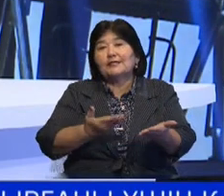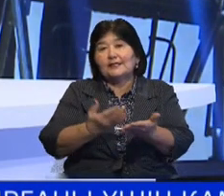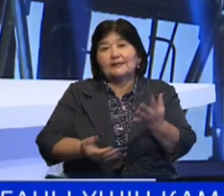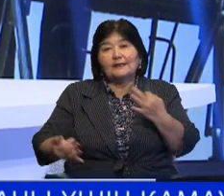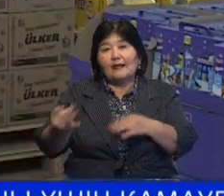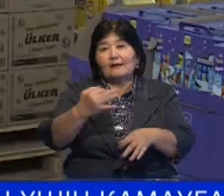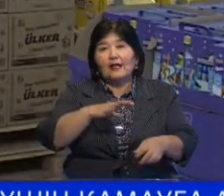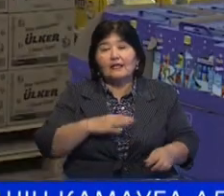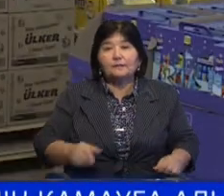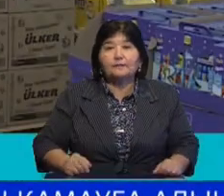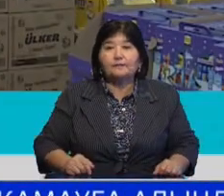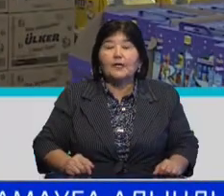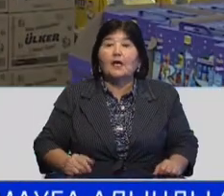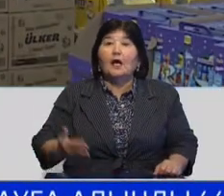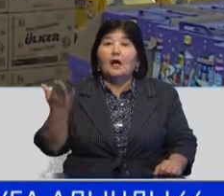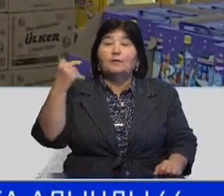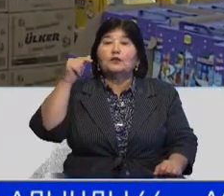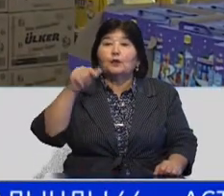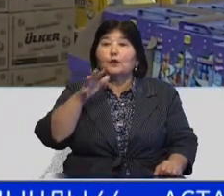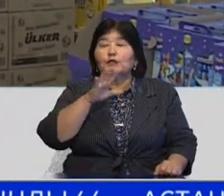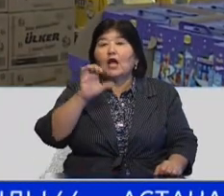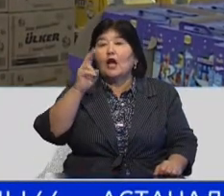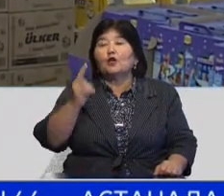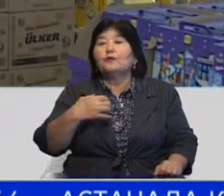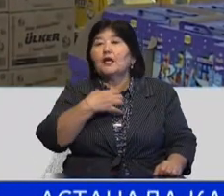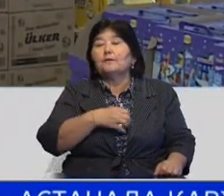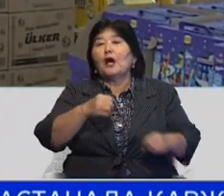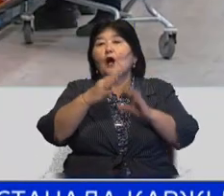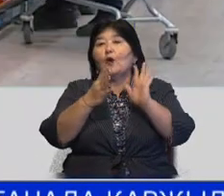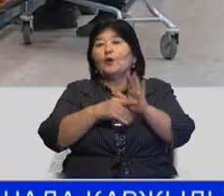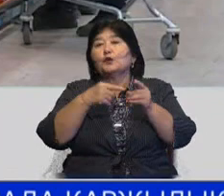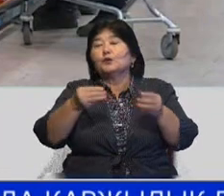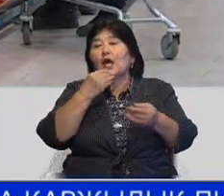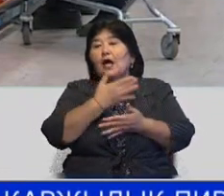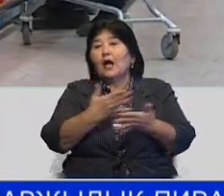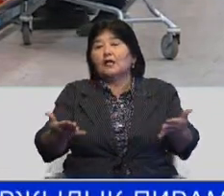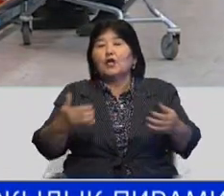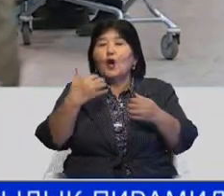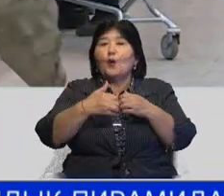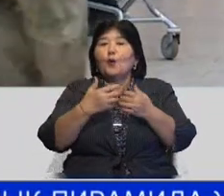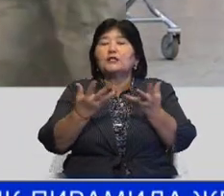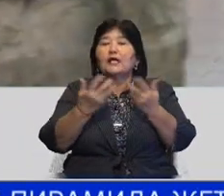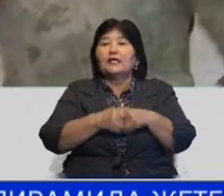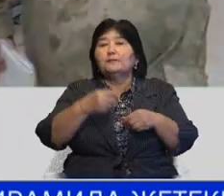талқылады. Былтыр дәл осы уақытта әлеуметтік маңызы бар 19 түрлі азық-түлік тауары орта